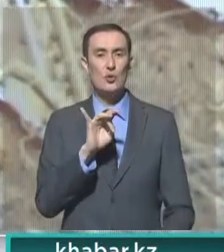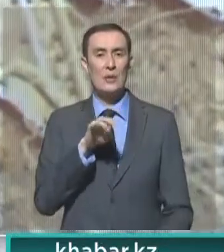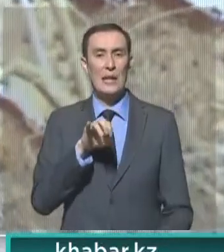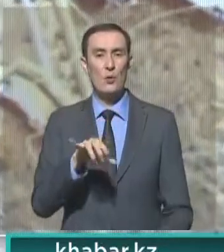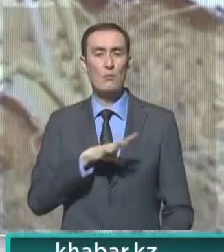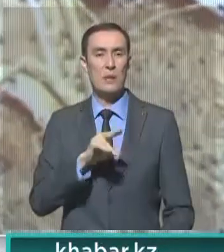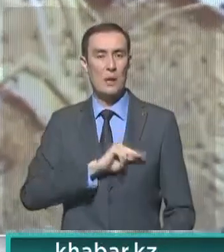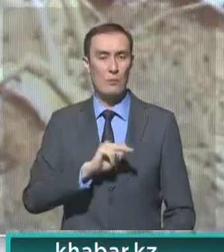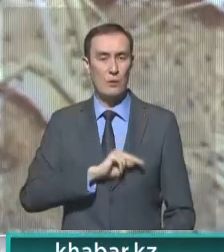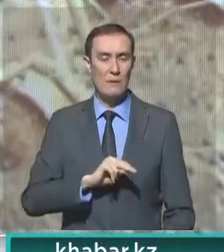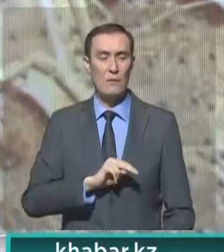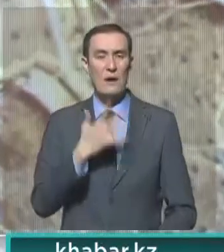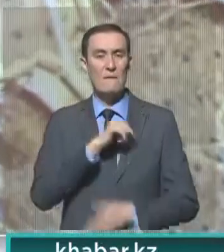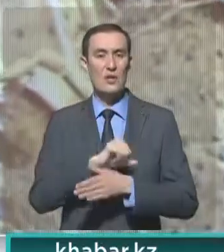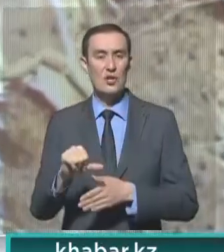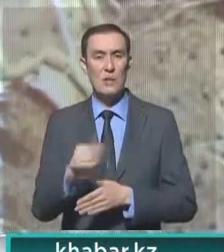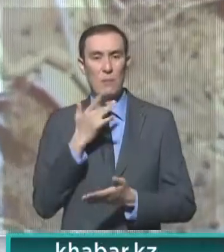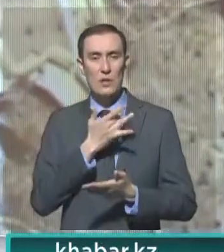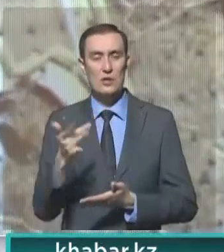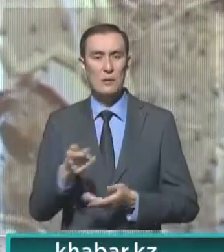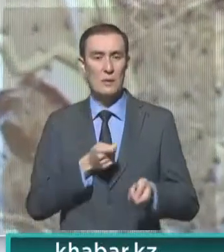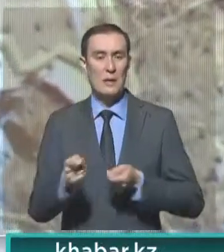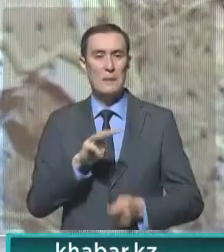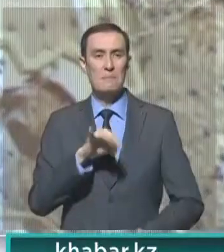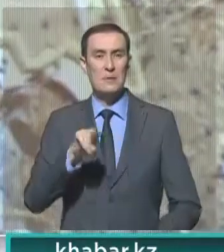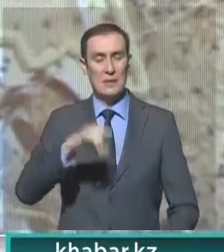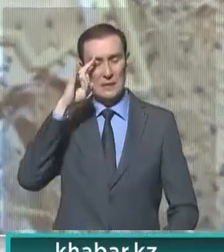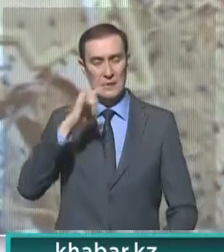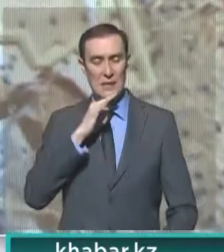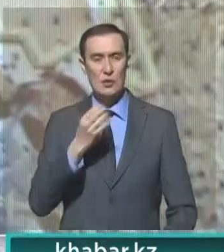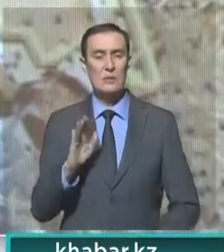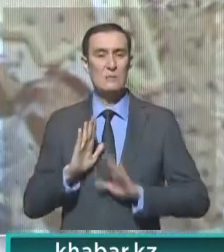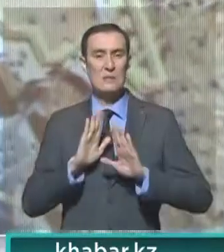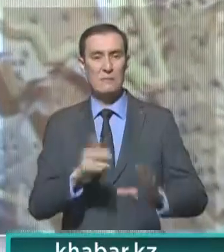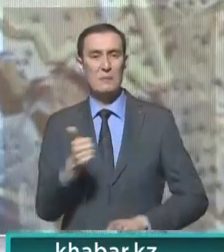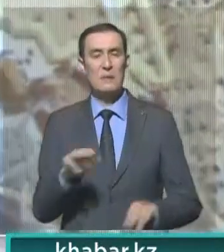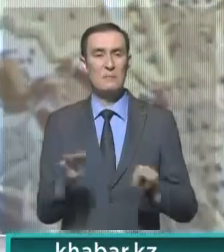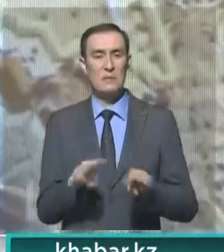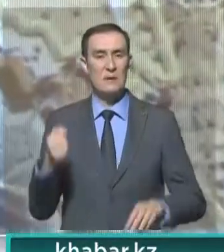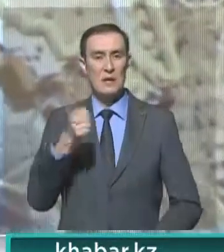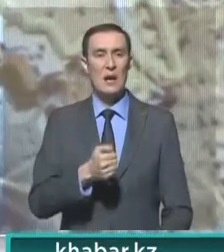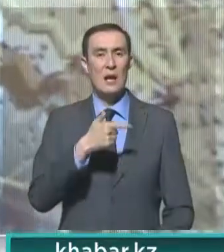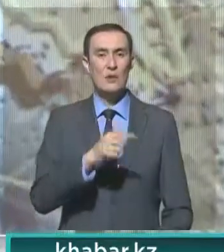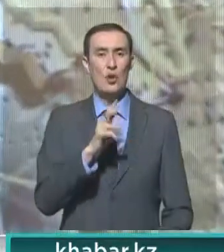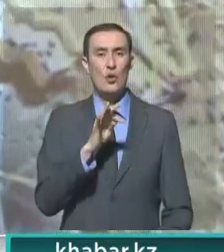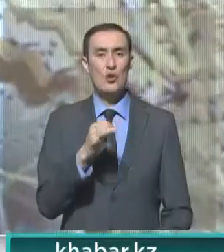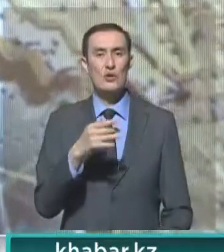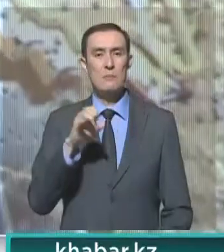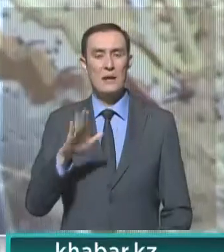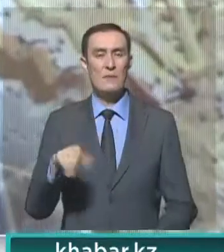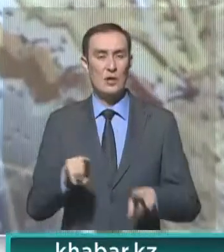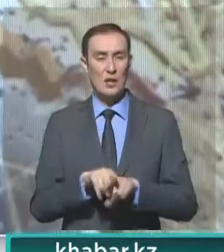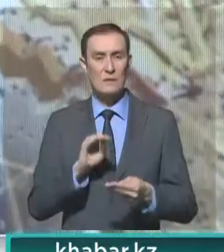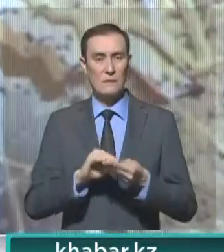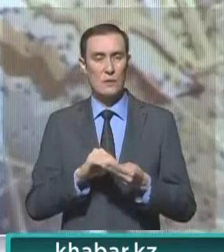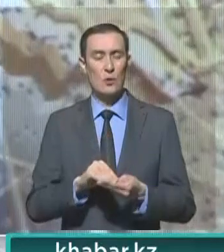уже работал во внешнеполитическом ведомстве страны. Еще одним заместителем премьер-министра назначен Галымжан Койшыбаев. Также он